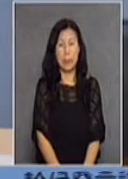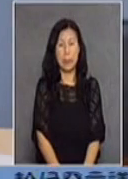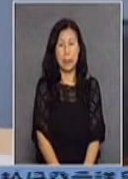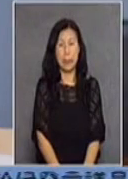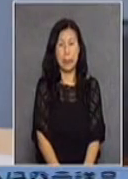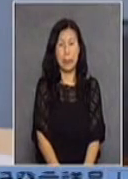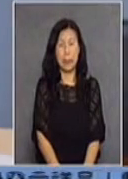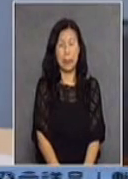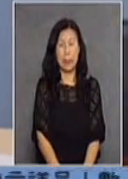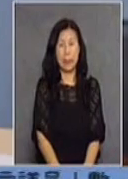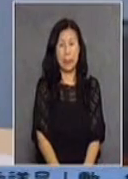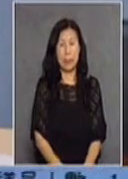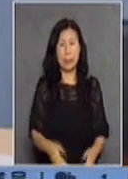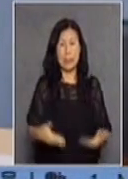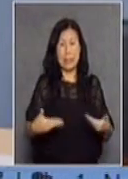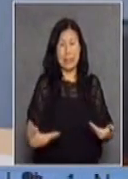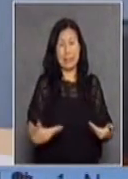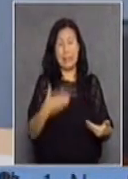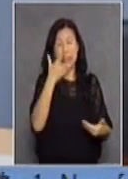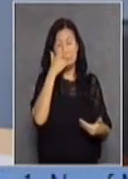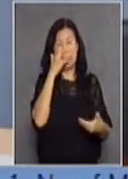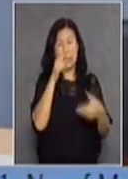喺今屆政府裏面